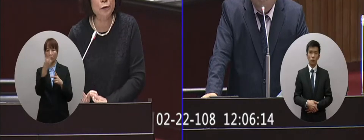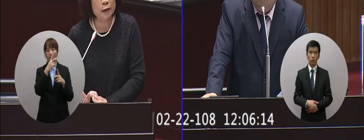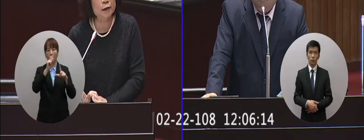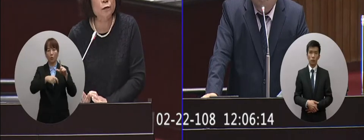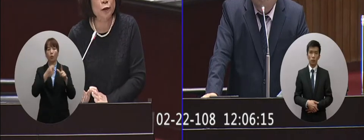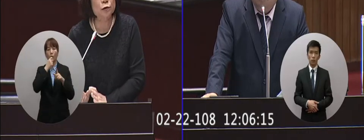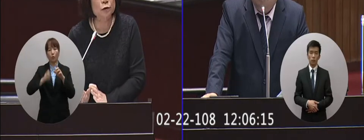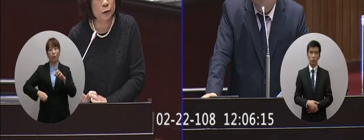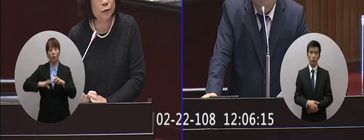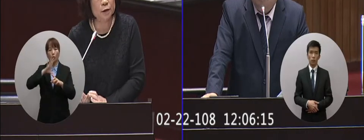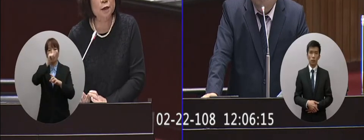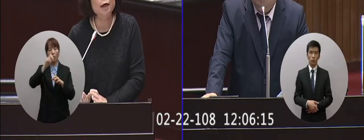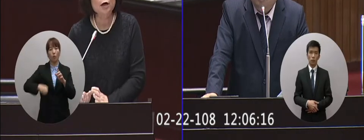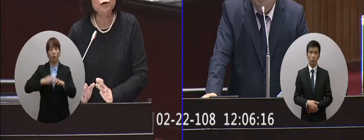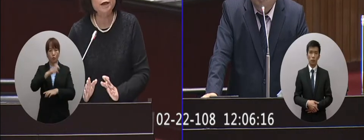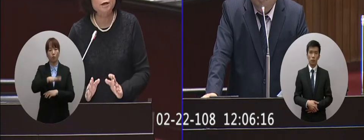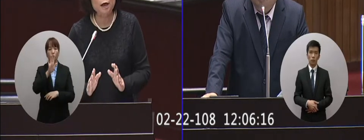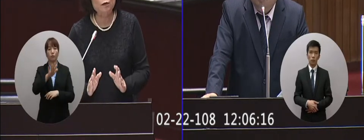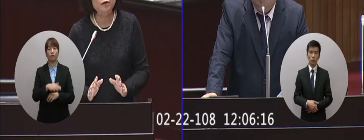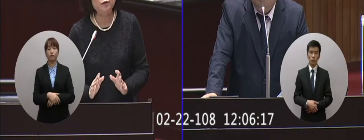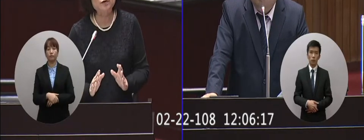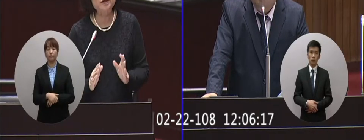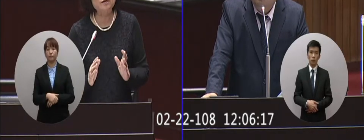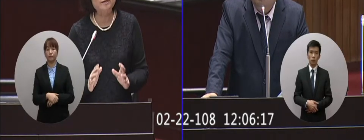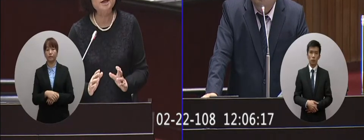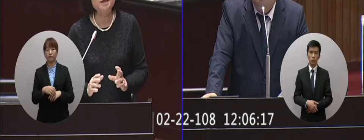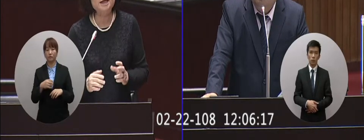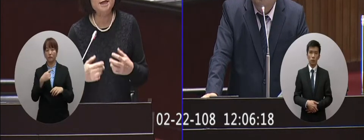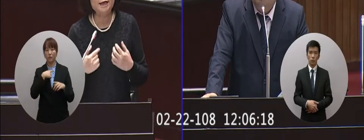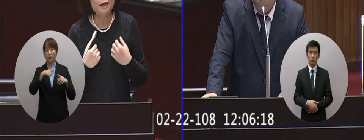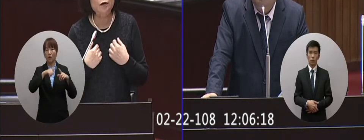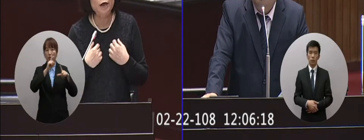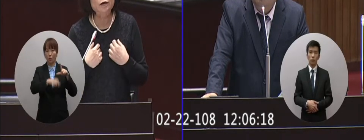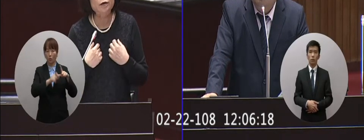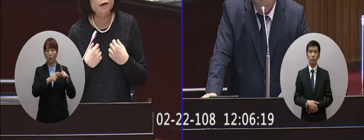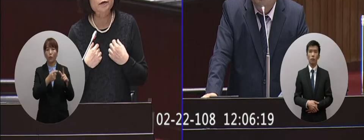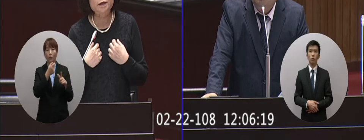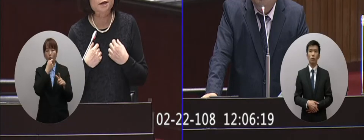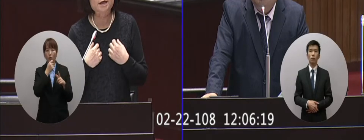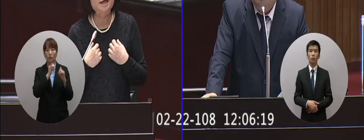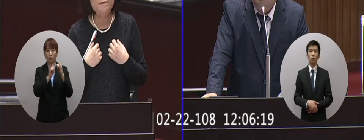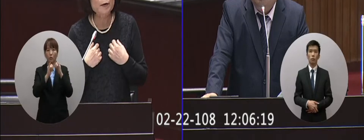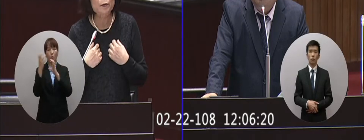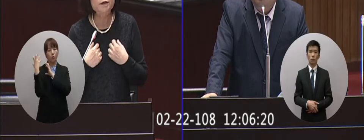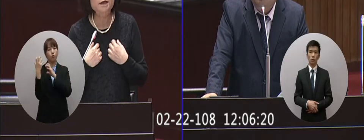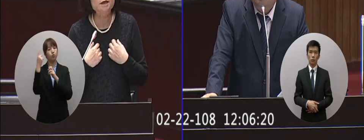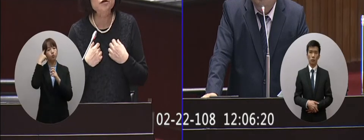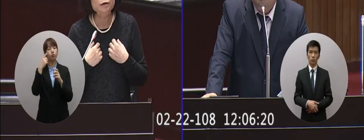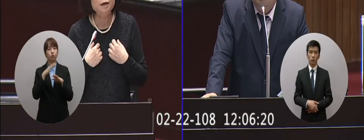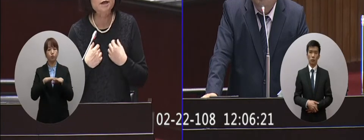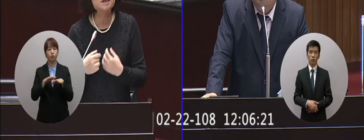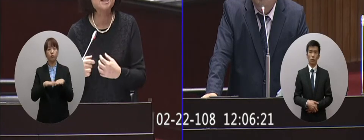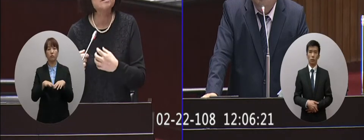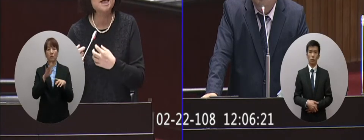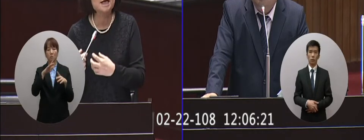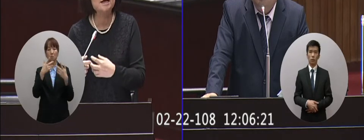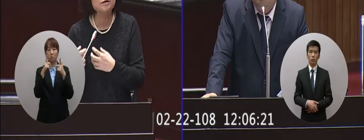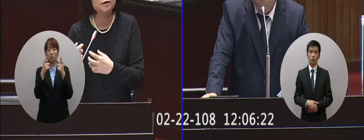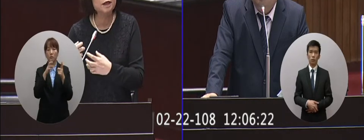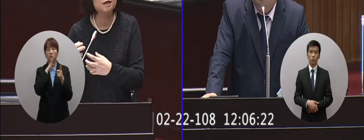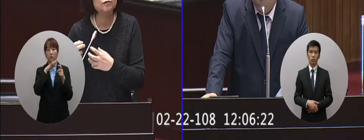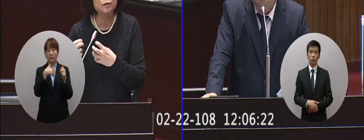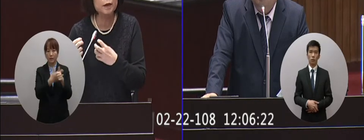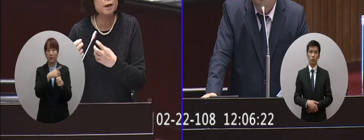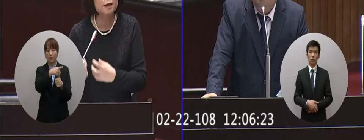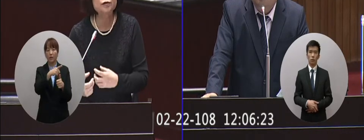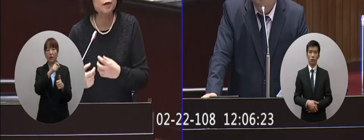企业家愿意回去投资了。所以我觉得我们的企业家也都很有社会责任，他并不见得就是一定要让他